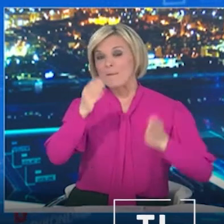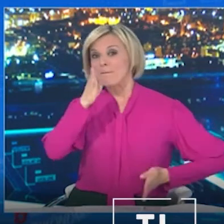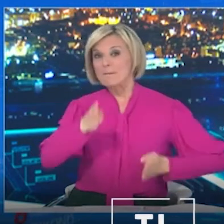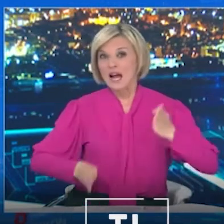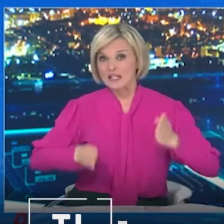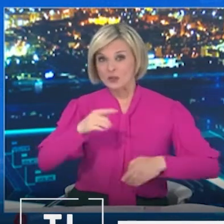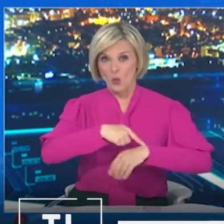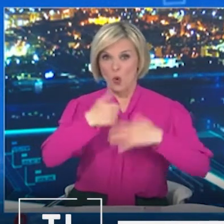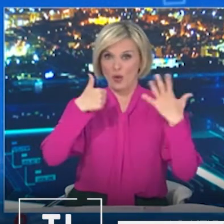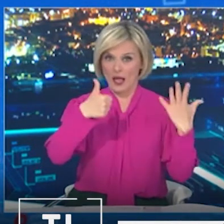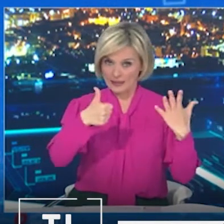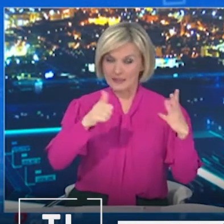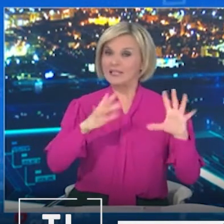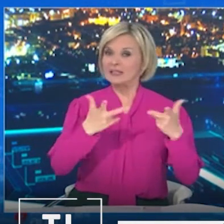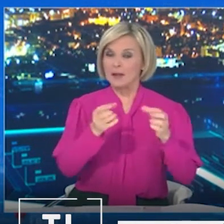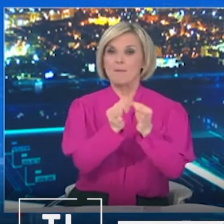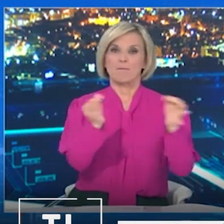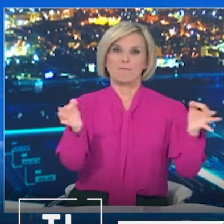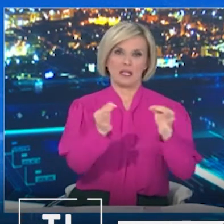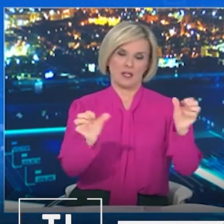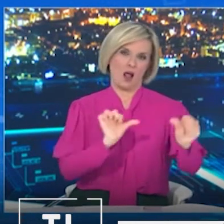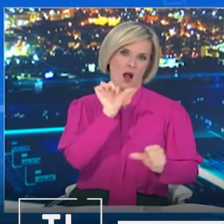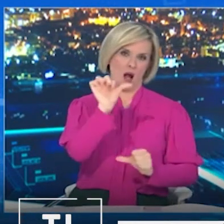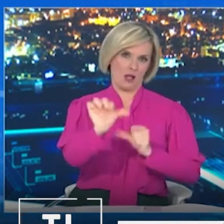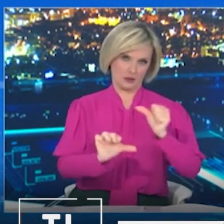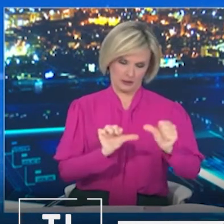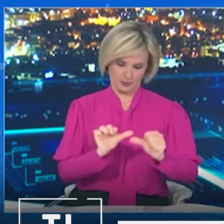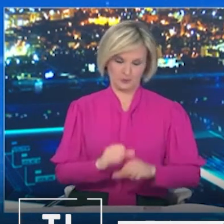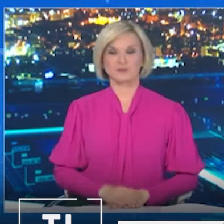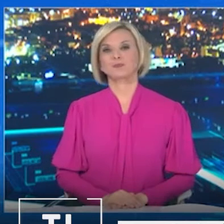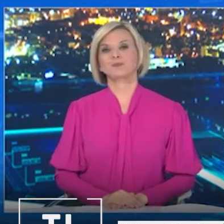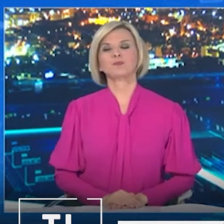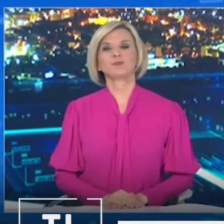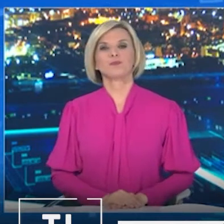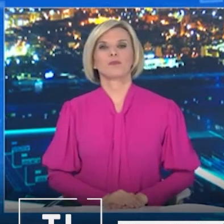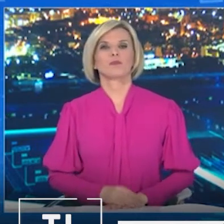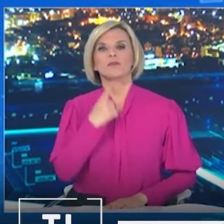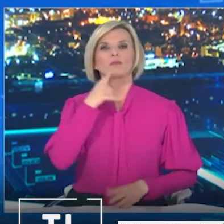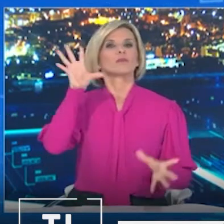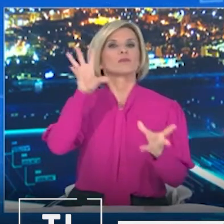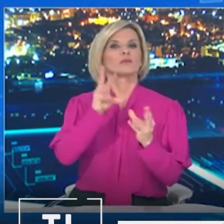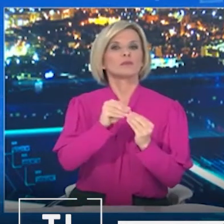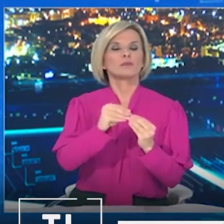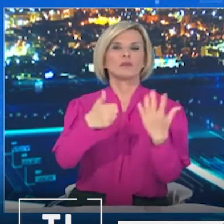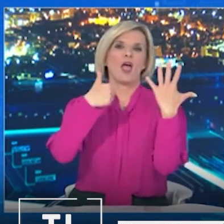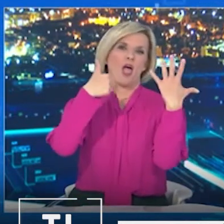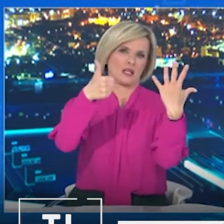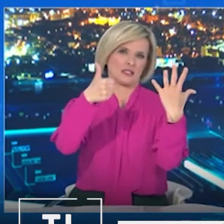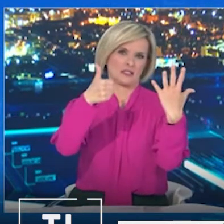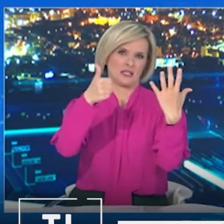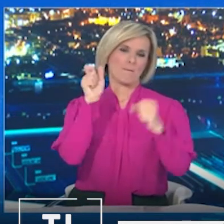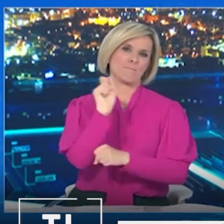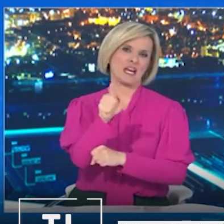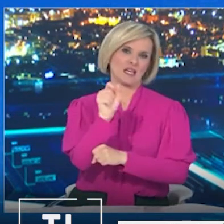Το πλαίσιο των μέτρων κατά της πανδημίας αναπροσαρμόζεται ως εξής. Πιο συγκεκριμένα όσον αφορά στους 6 λόγους κατ' εξαίρεση